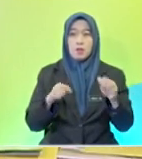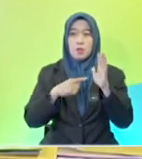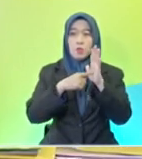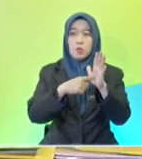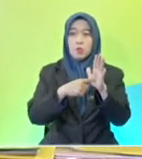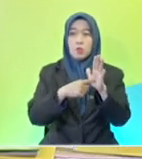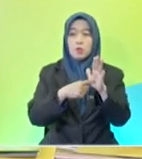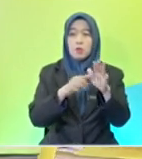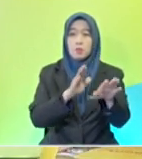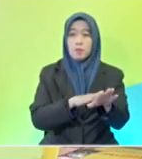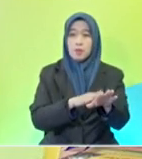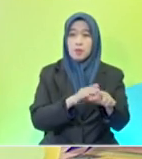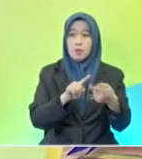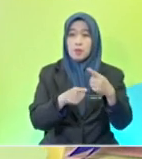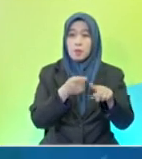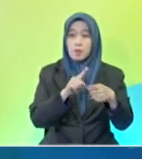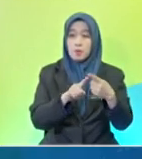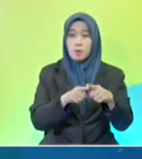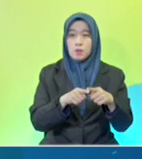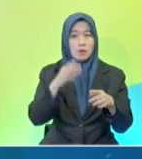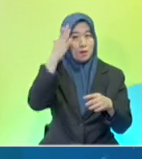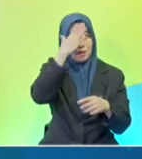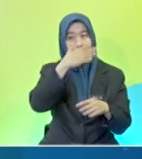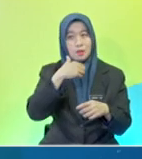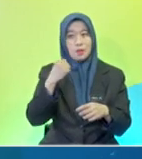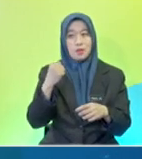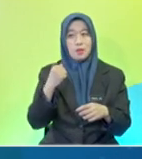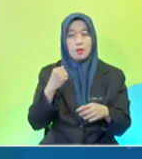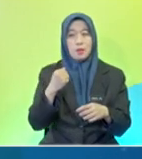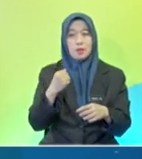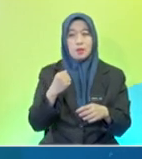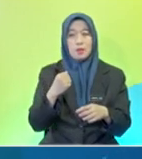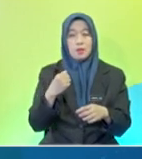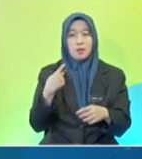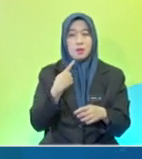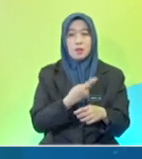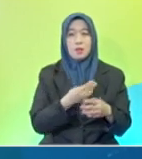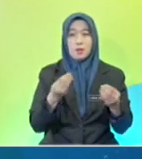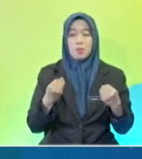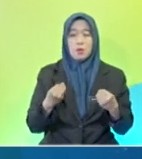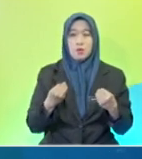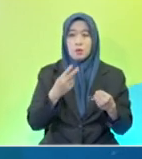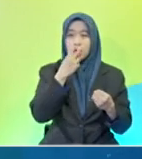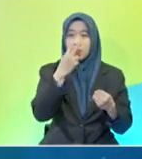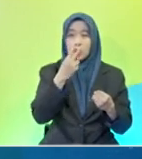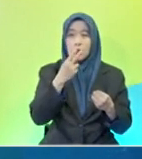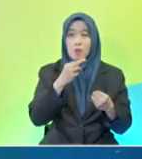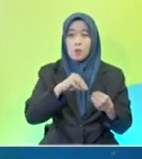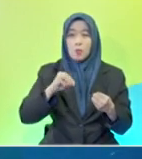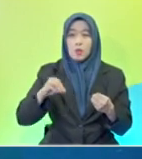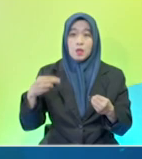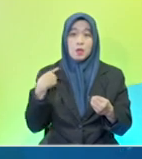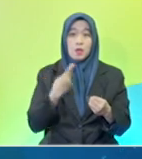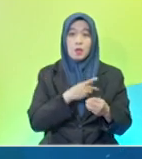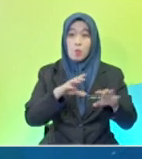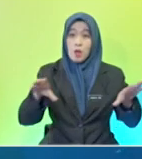kawan-kawan? Oh, cantiklah. Okey, kita nak tengok juga pada murid-murid kita punya kad kreatif. Oh, ada